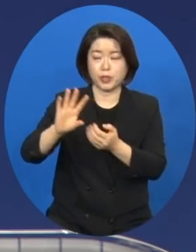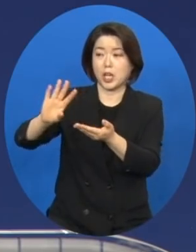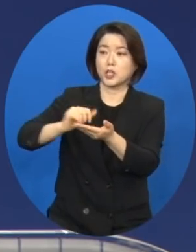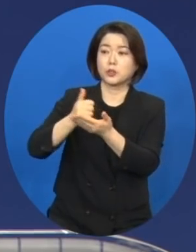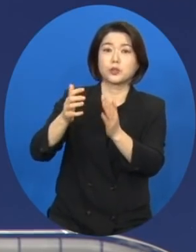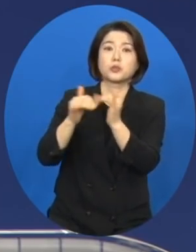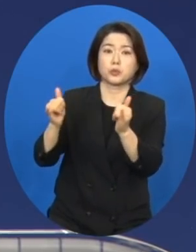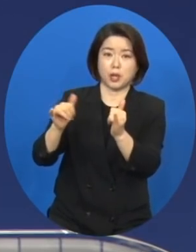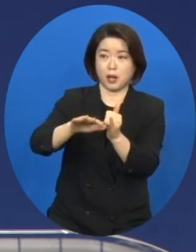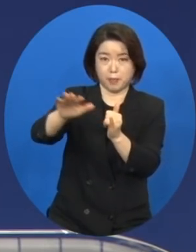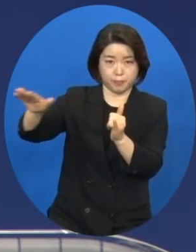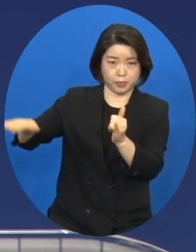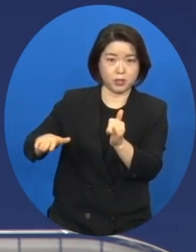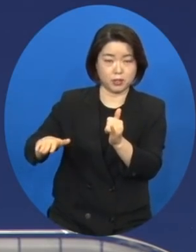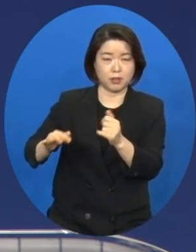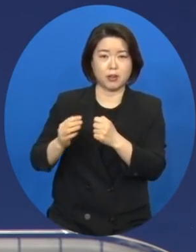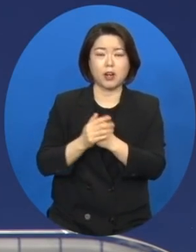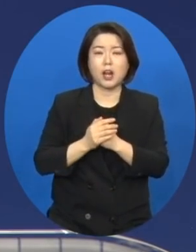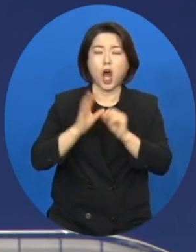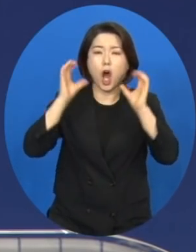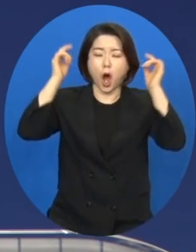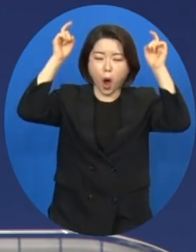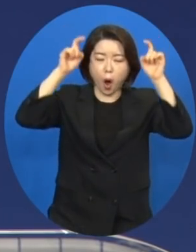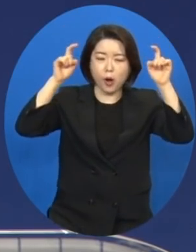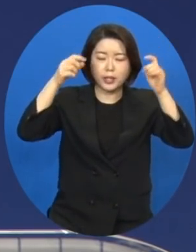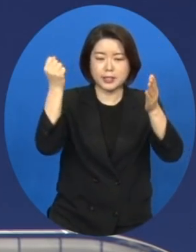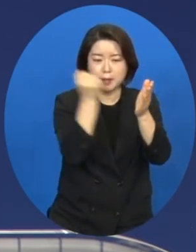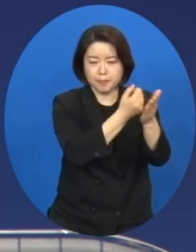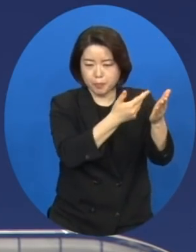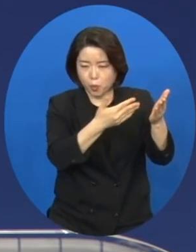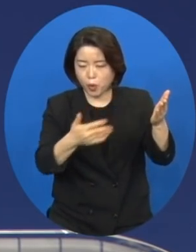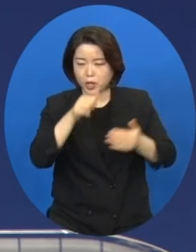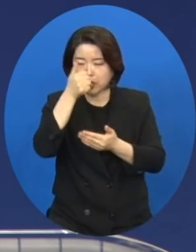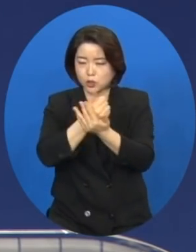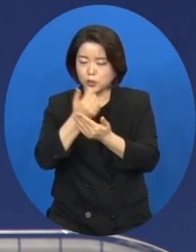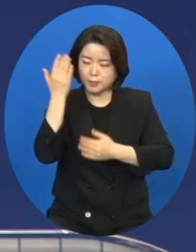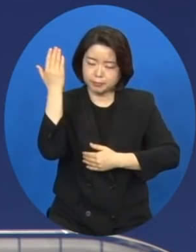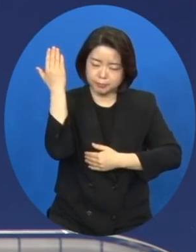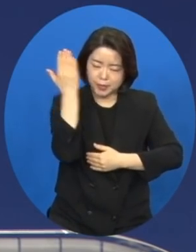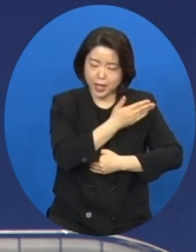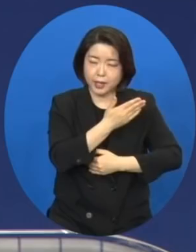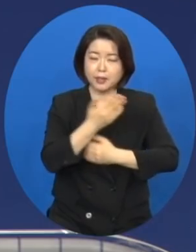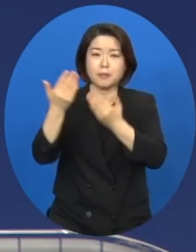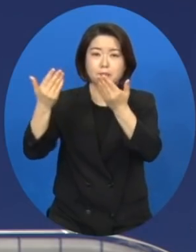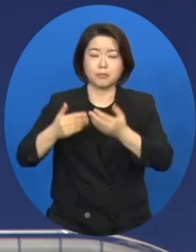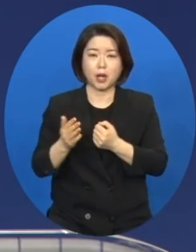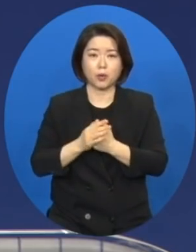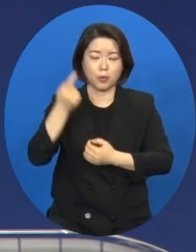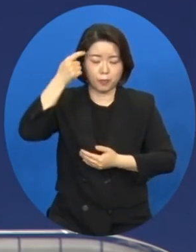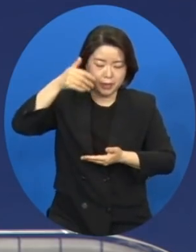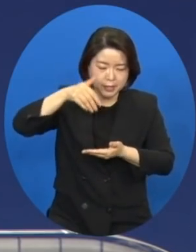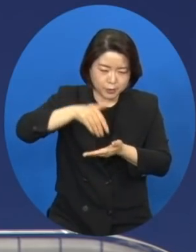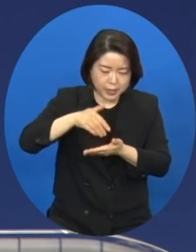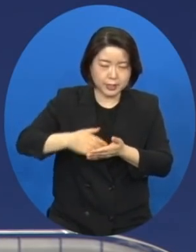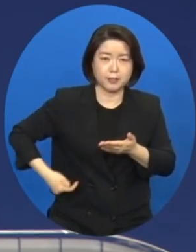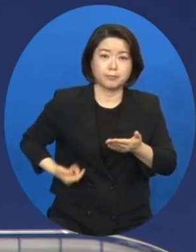그리스도인들이죠. 어린 양의 보혈로 죄 씻음을 받고 회개하여 날마다 죄를